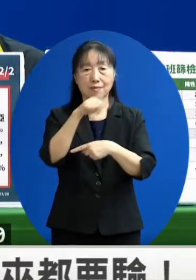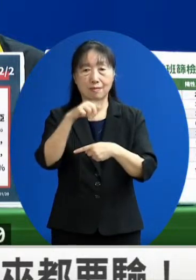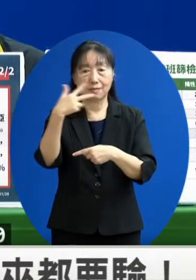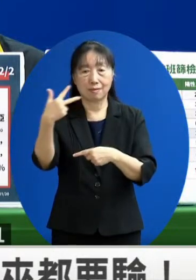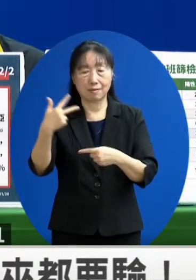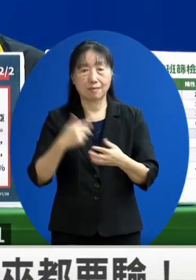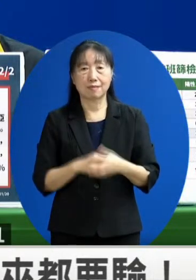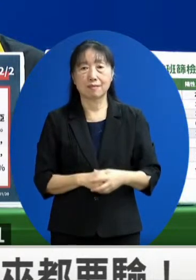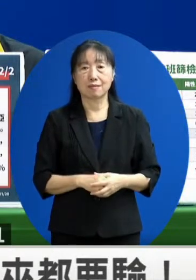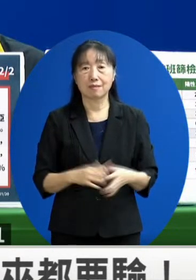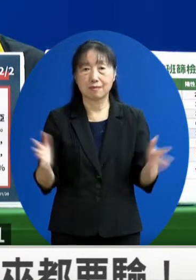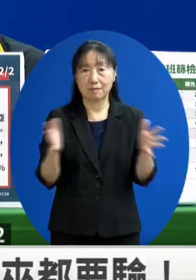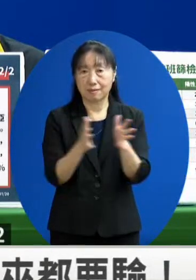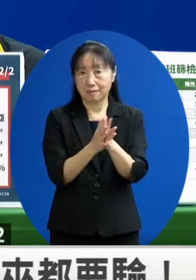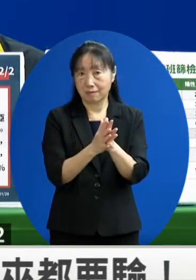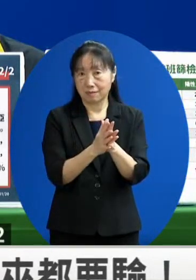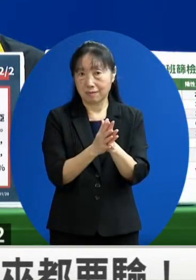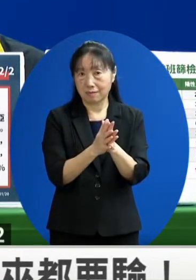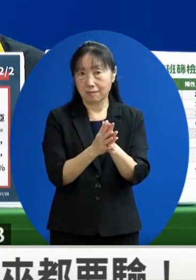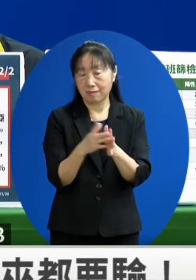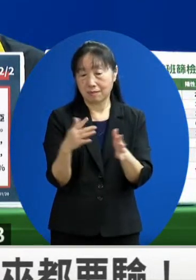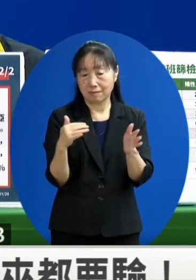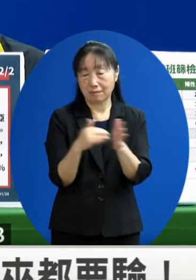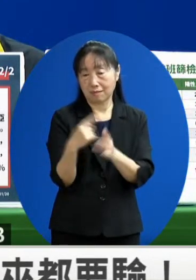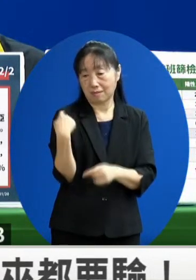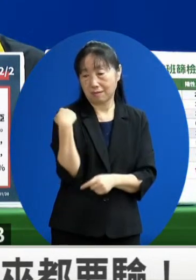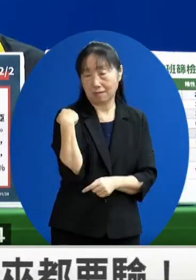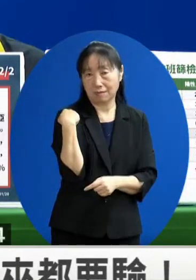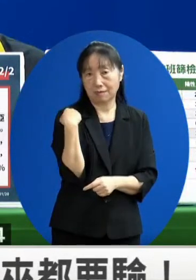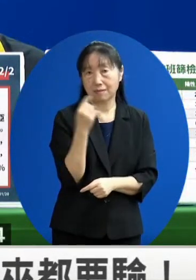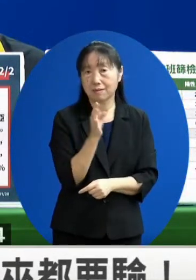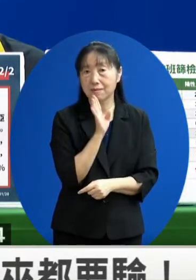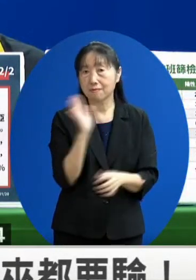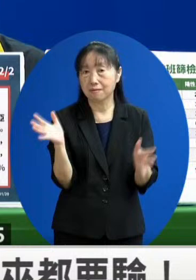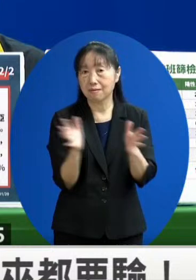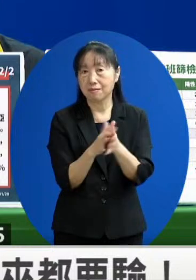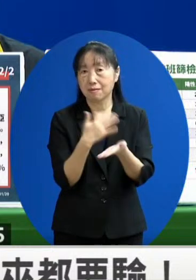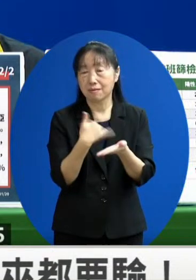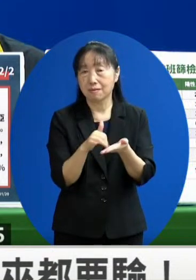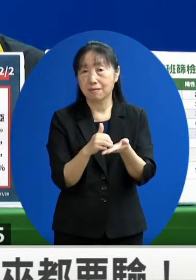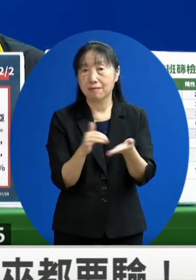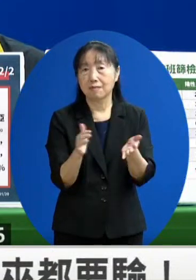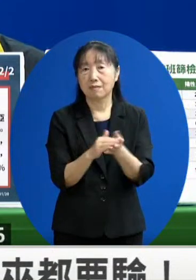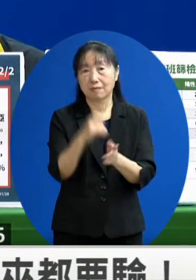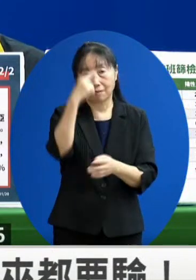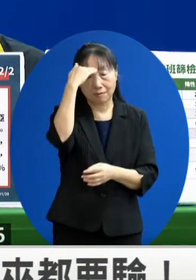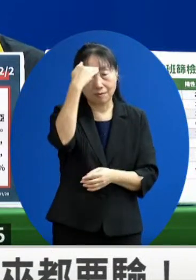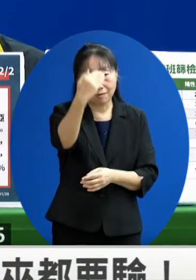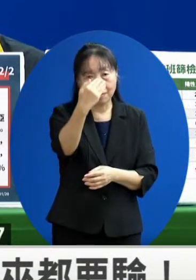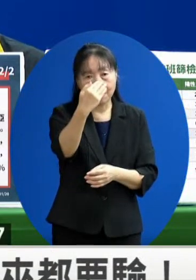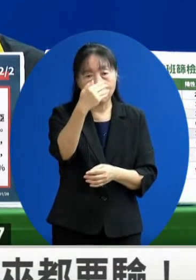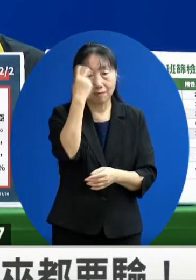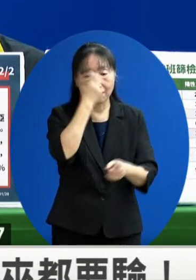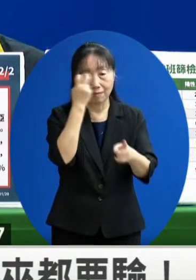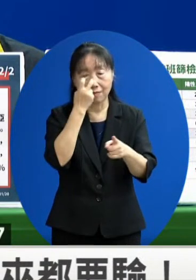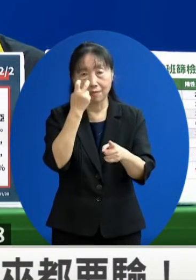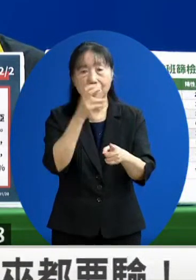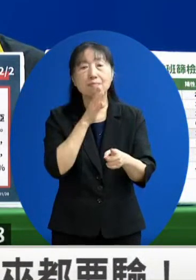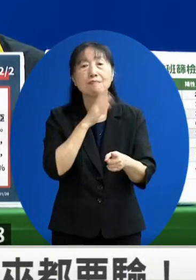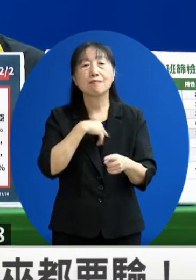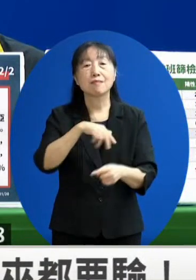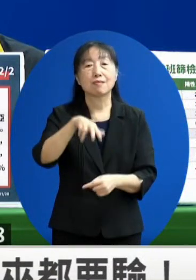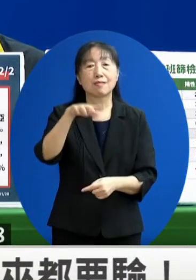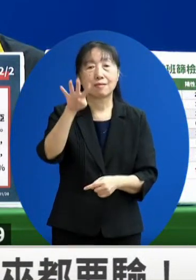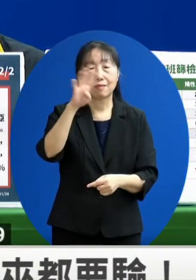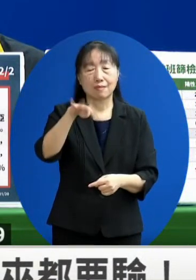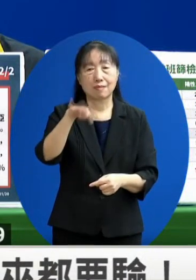那累计实施到昨天的话是一共实施了9天，那检验了4274